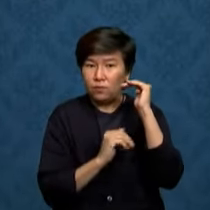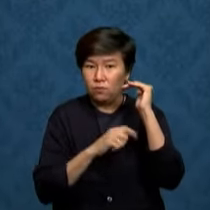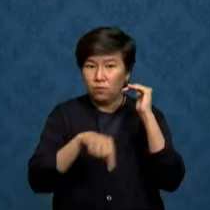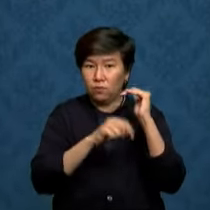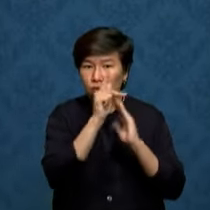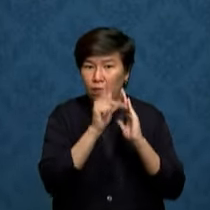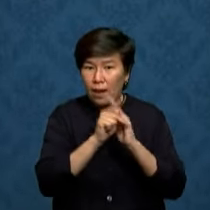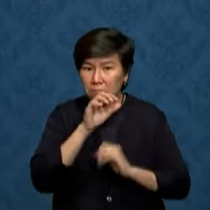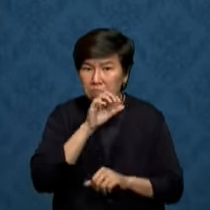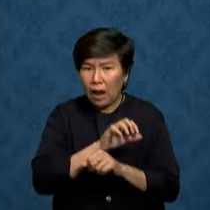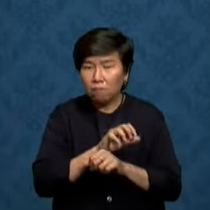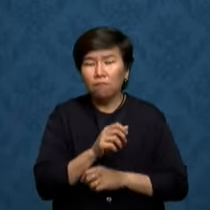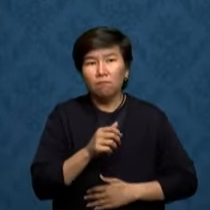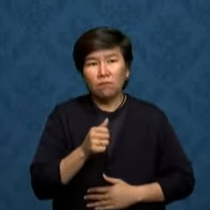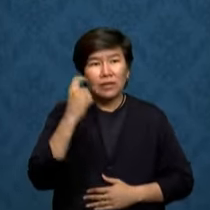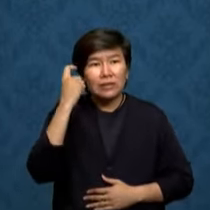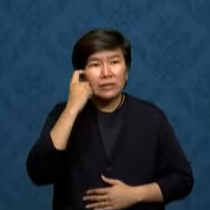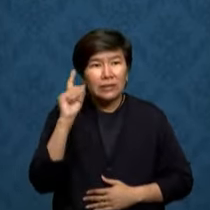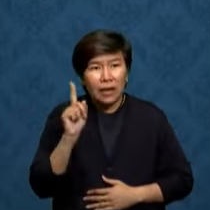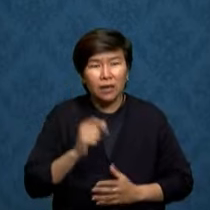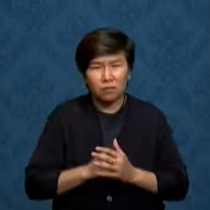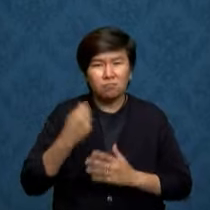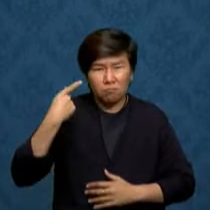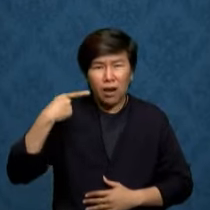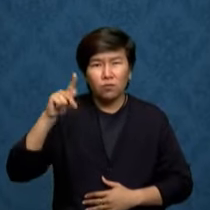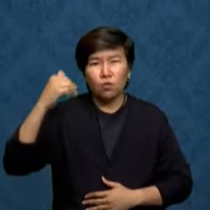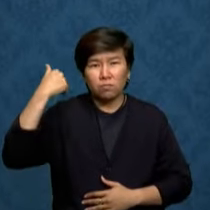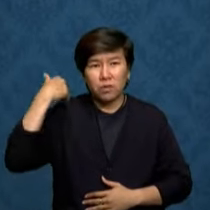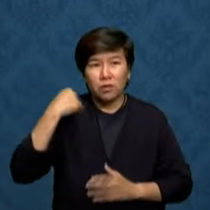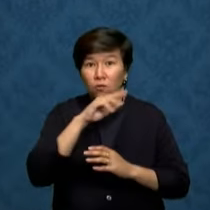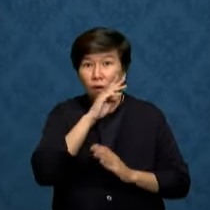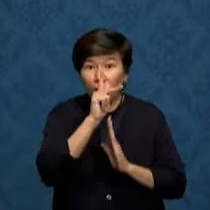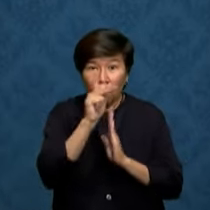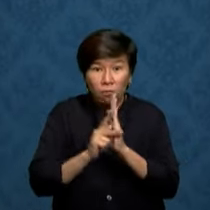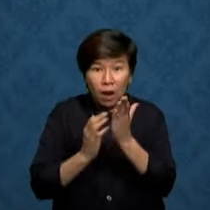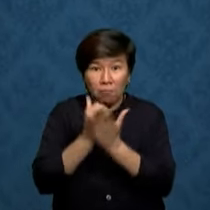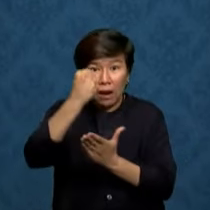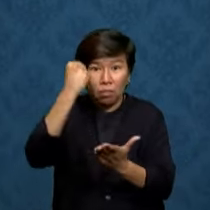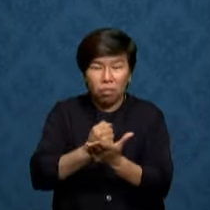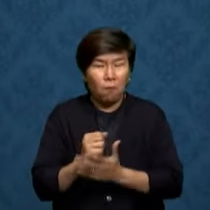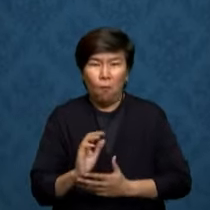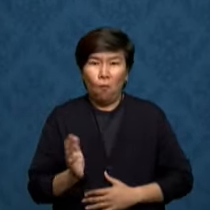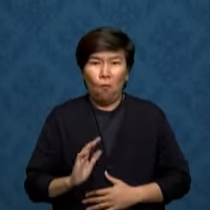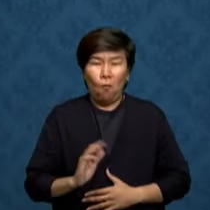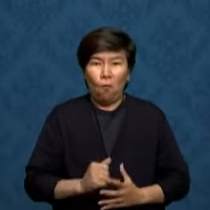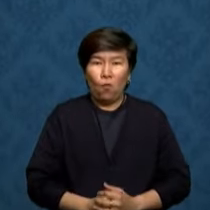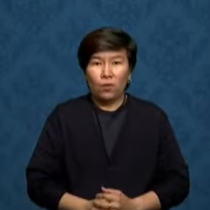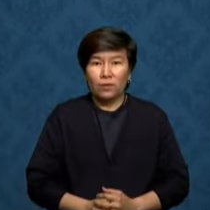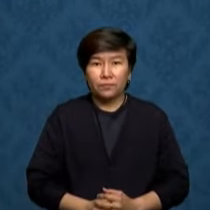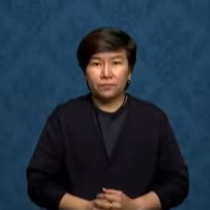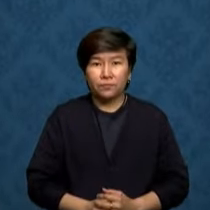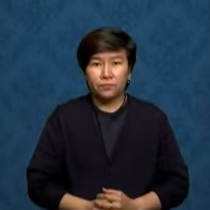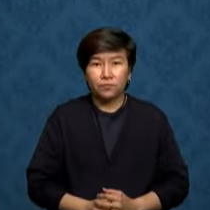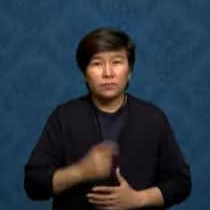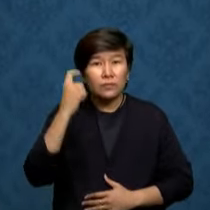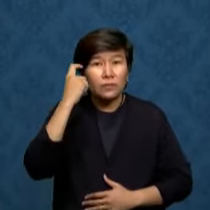ว่ามันน่าจะมีประโยชน์มากกว่าการที่ทำให้ทุกอย่างมันถูกต้องตามกฎหมายนะครับการที่